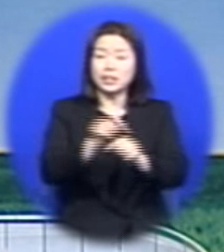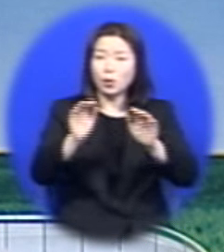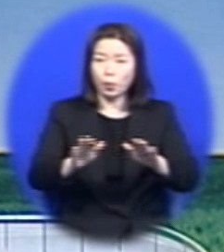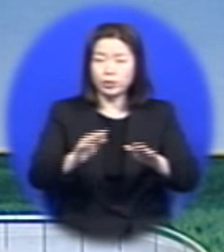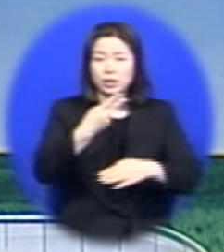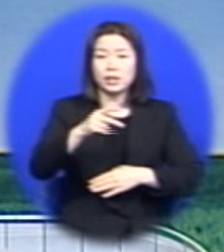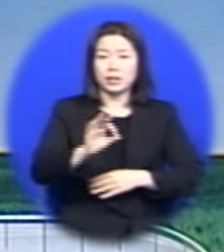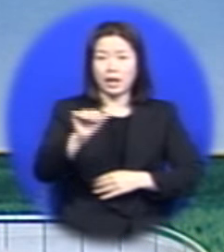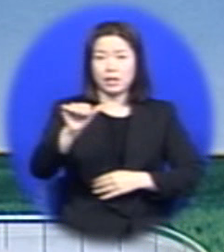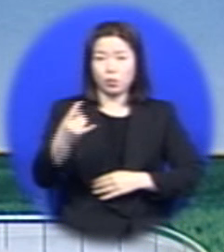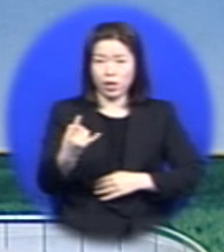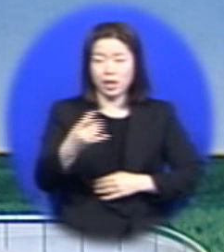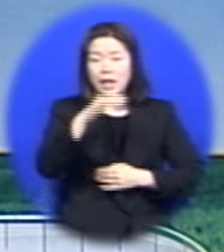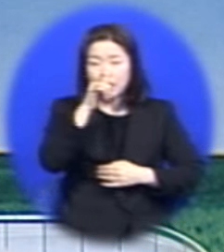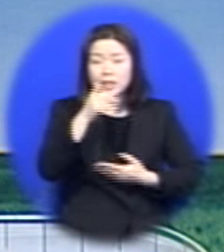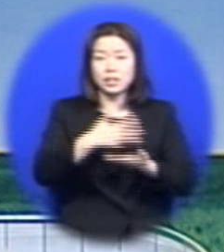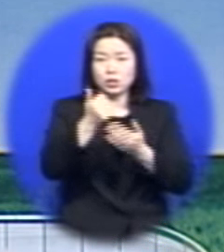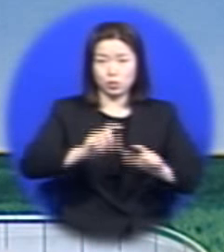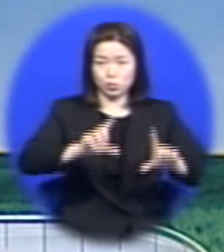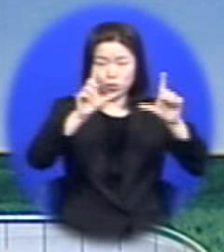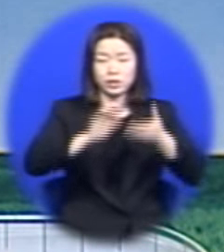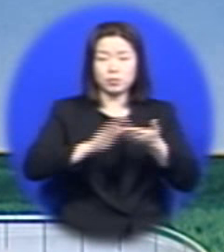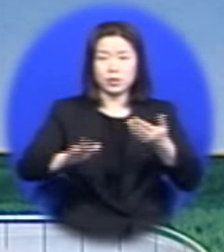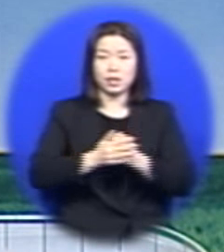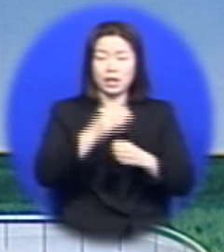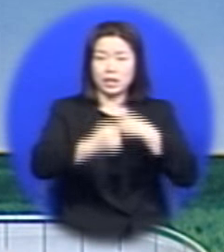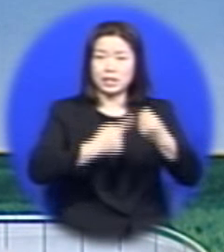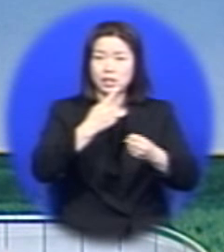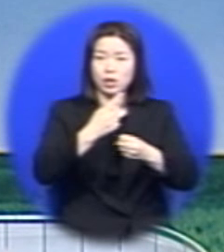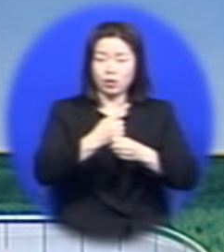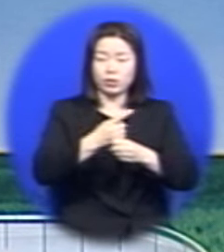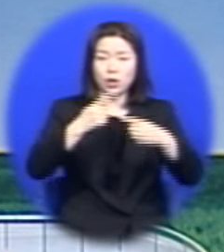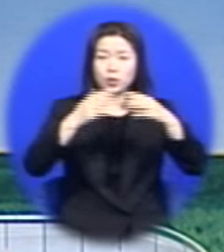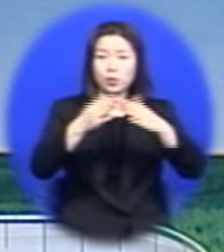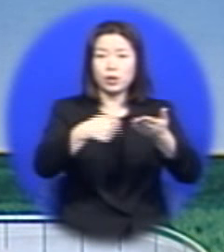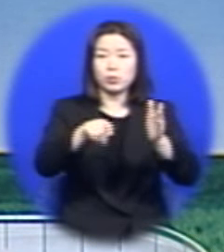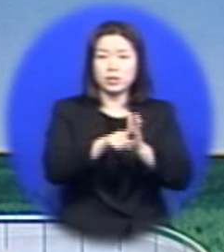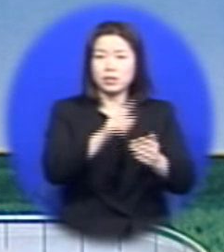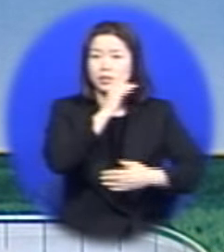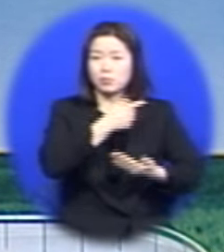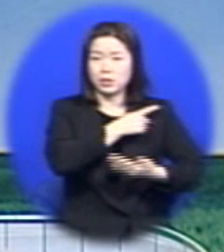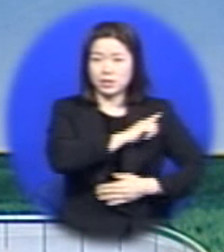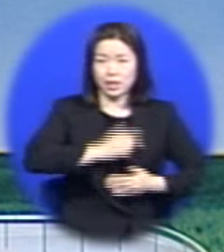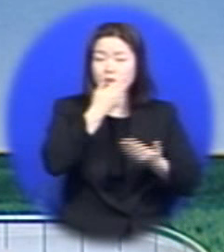당회가 있는 주일입니다. 교회를 위해서 1년에 가장 중요한 회의가 오늘 오후에 있습니다.